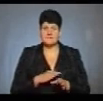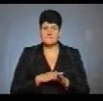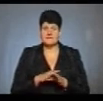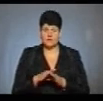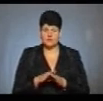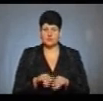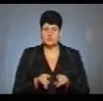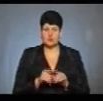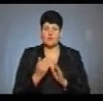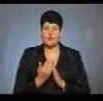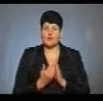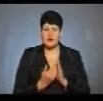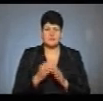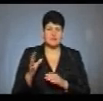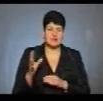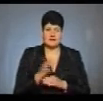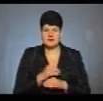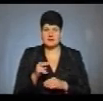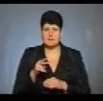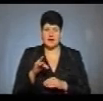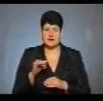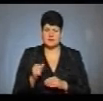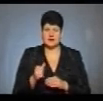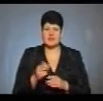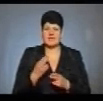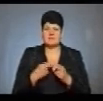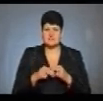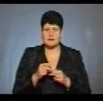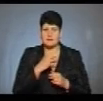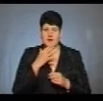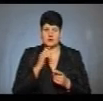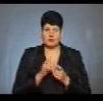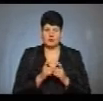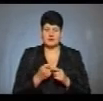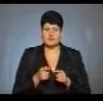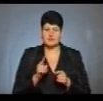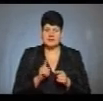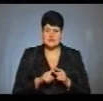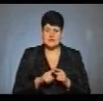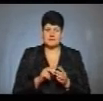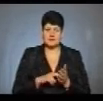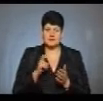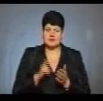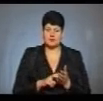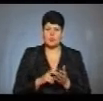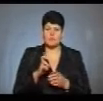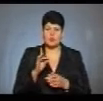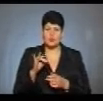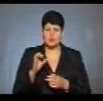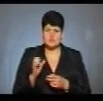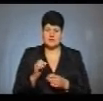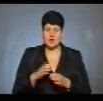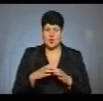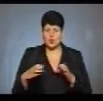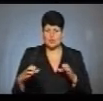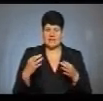ті саму програму на всіх приладах гімнастичного багатоборства. Тобто це опорний стрибок, бруси, колода і